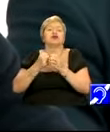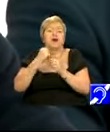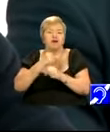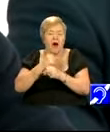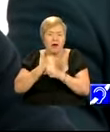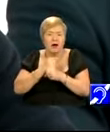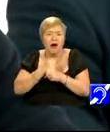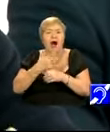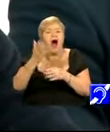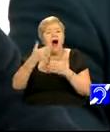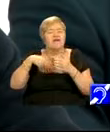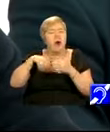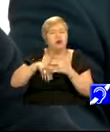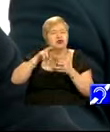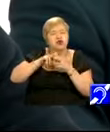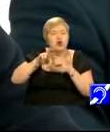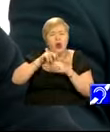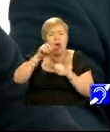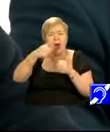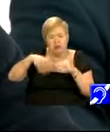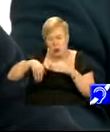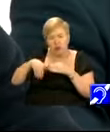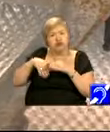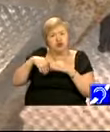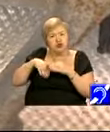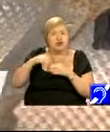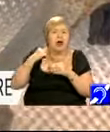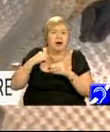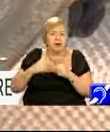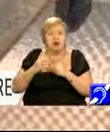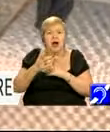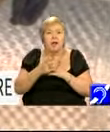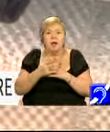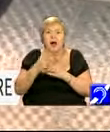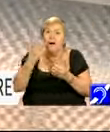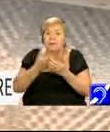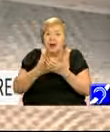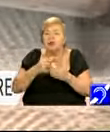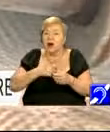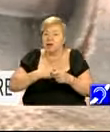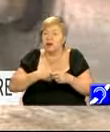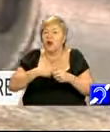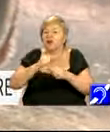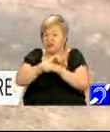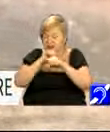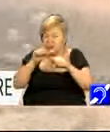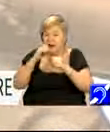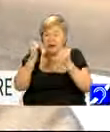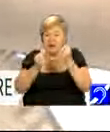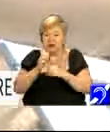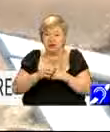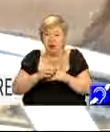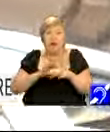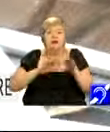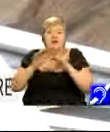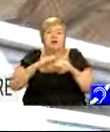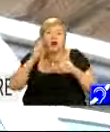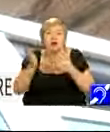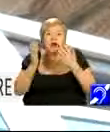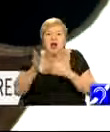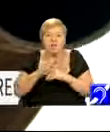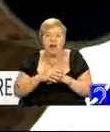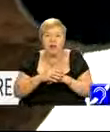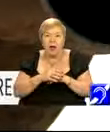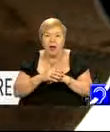dumnealor ustensile necesare pentru săvârșirea acestui gen de infracțiuni. Se mișcau foarte repede, la ei contează foarte